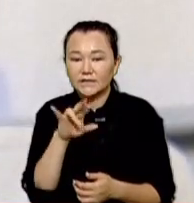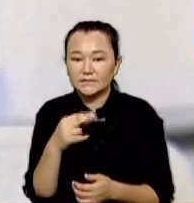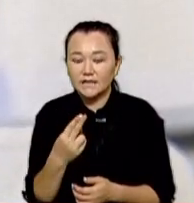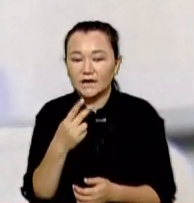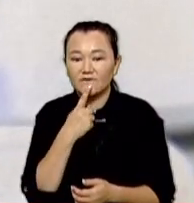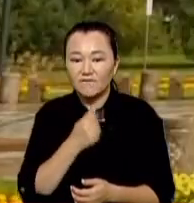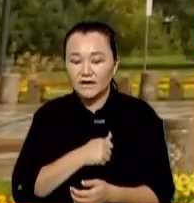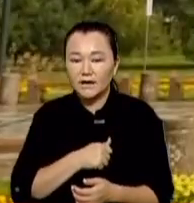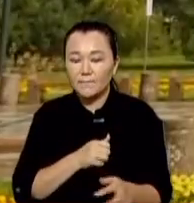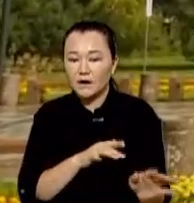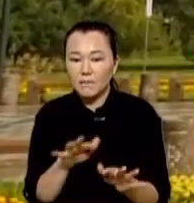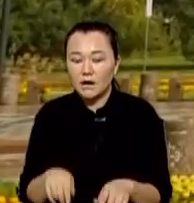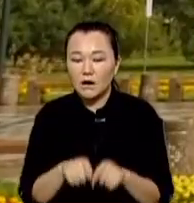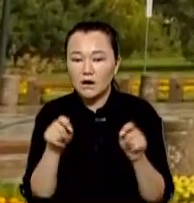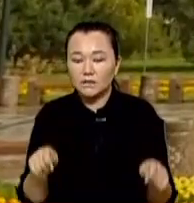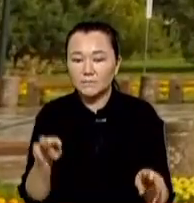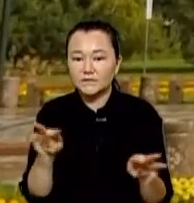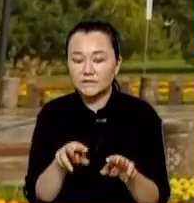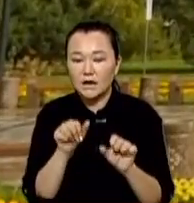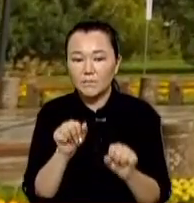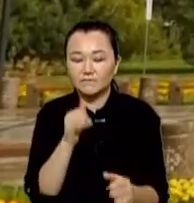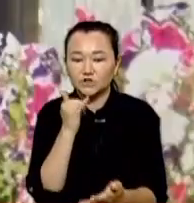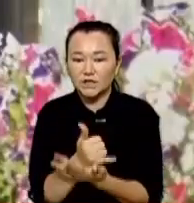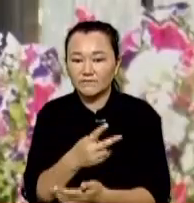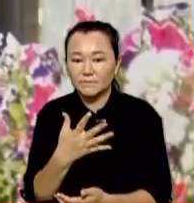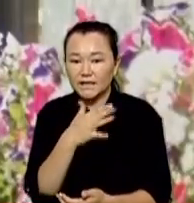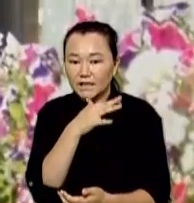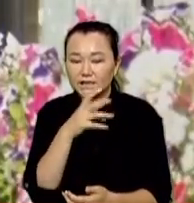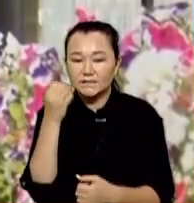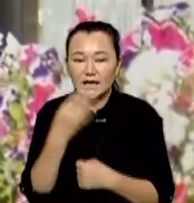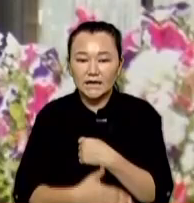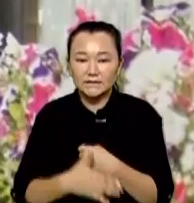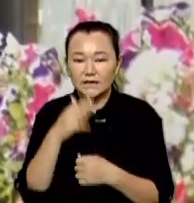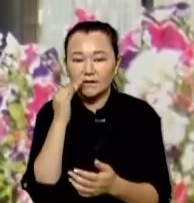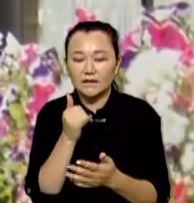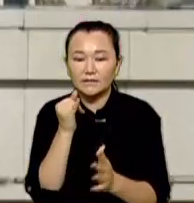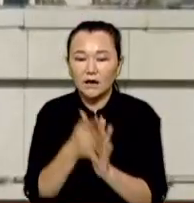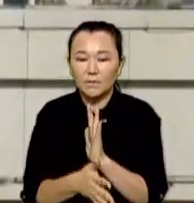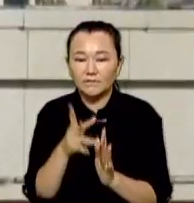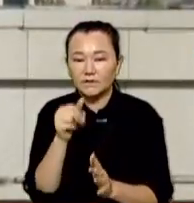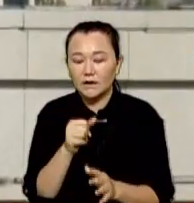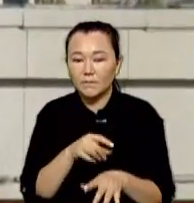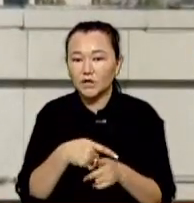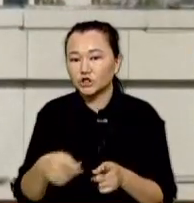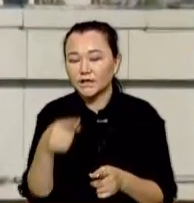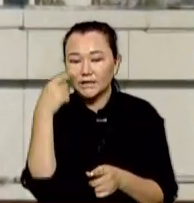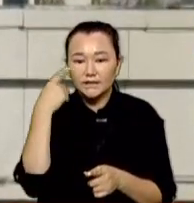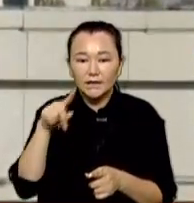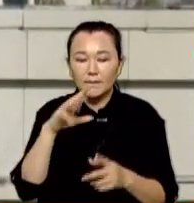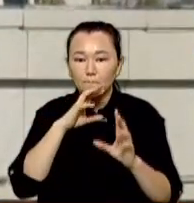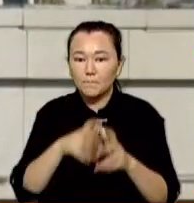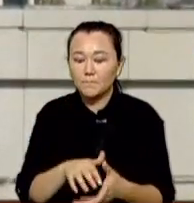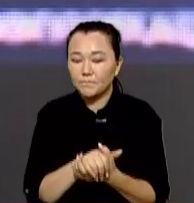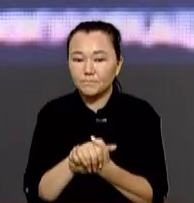гвардии. Мероприятие, организованное Министерством обороны в честь 25-летия столицы, направлено на продвижение идеи мира, сотрудничества